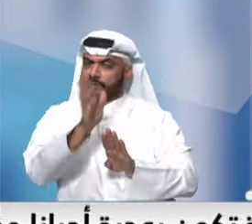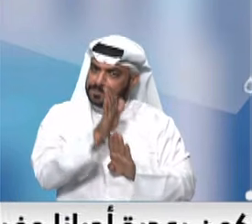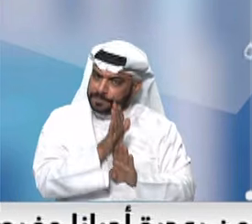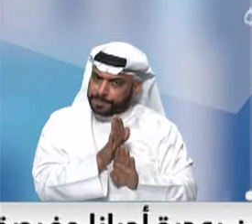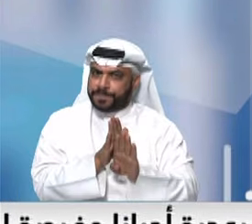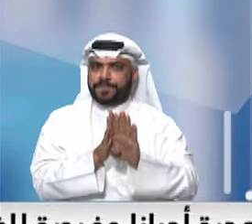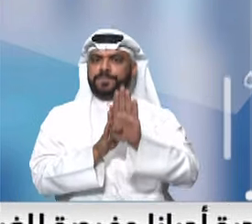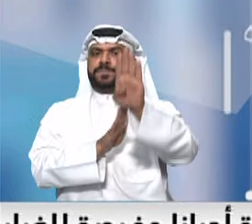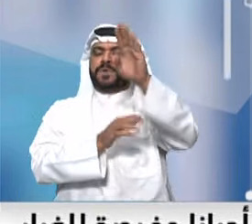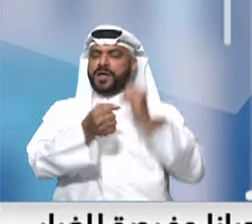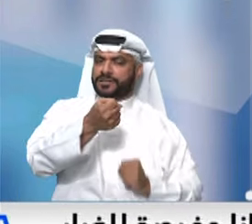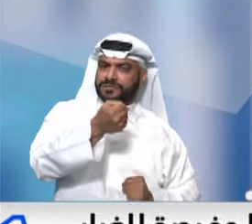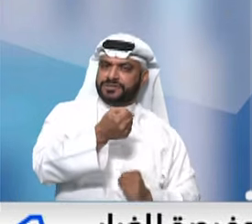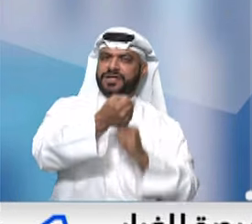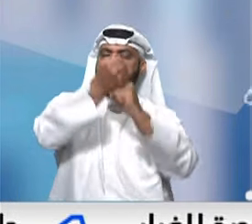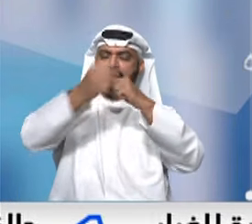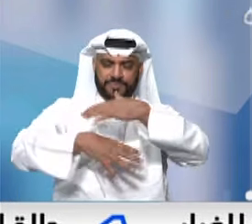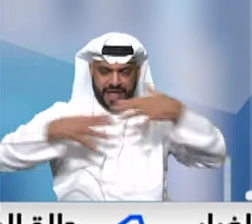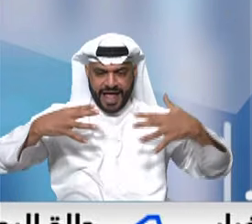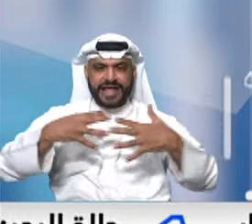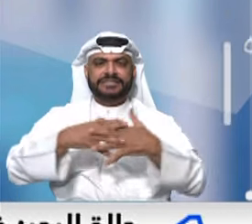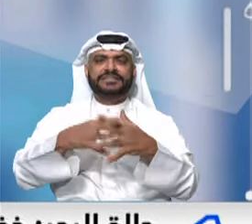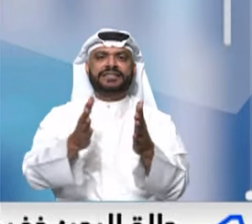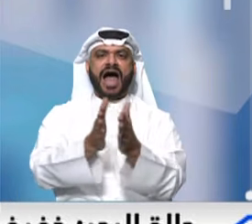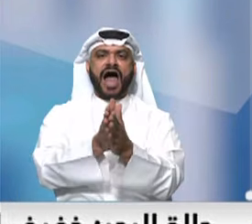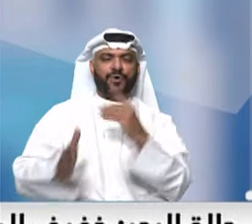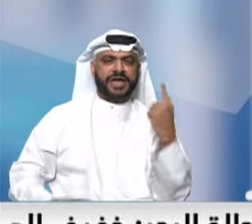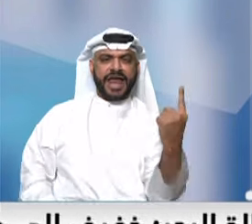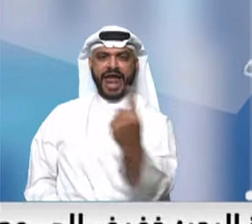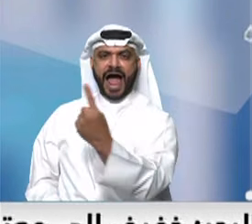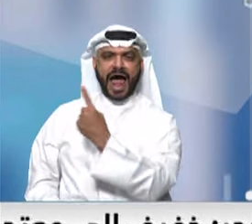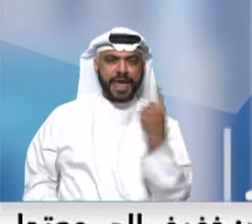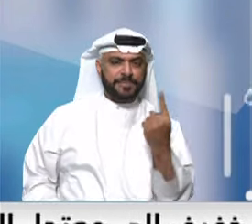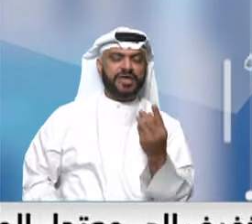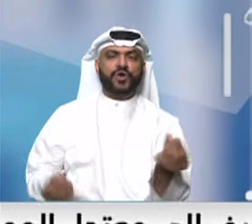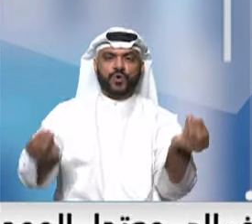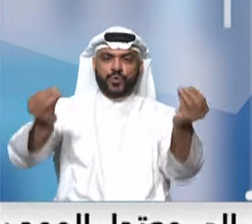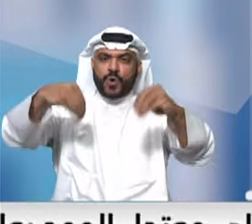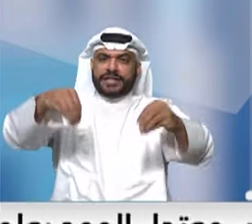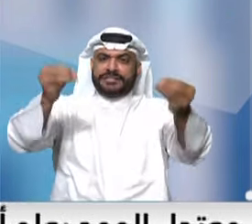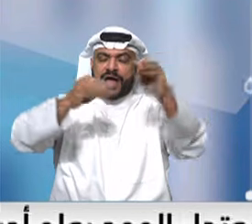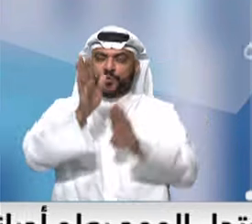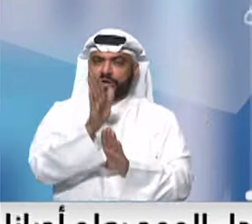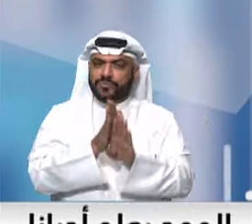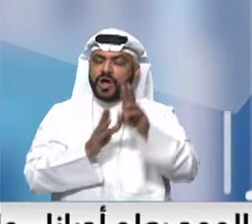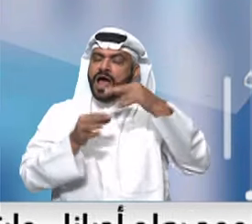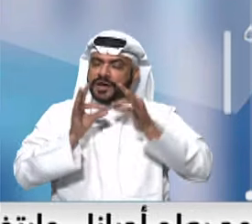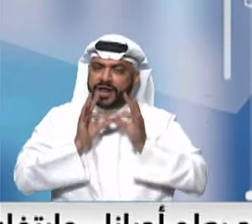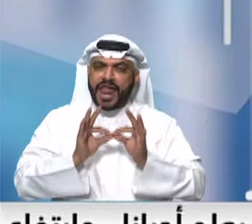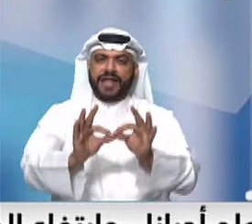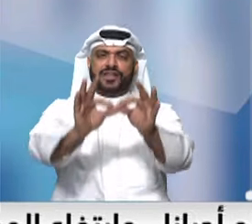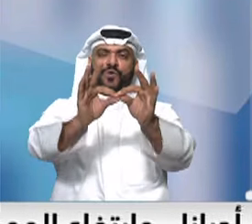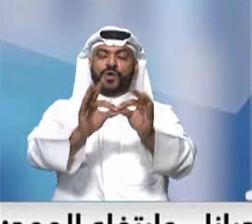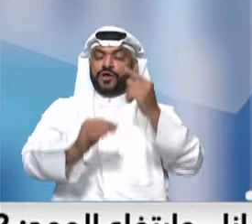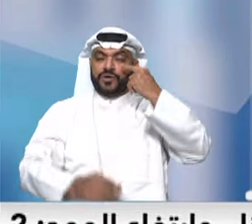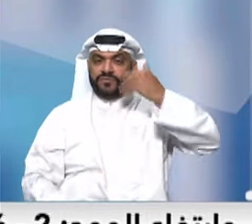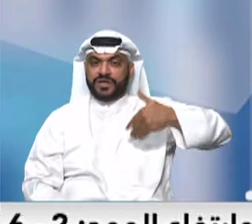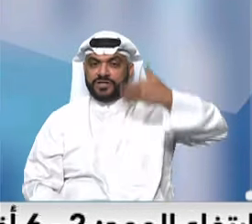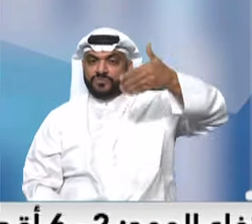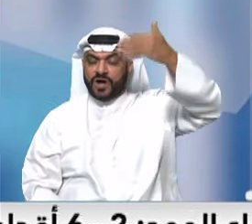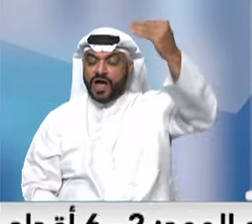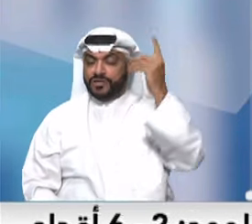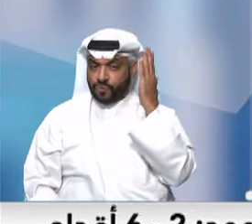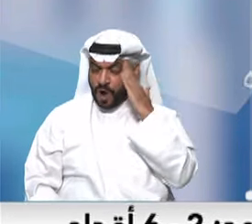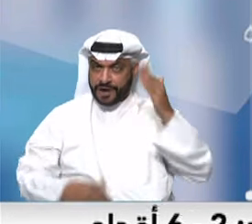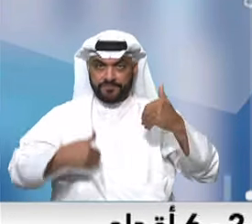إيجابية تدفع عجلة التعاون العالمي وتحقق النمو الاقتصادي المستدام وتلبي التطلعات في ظل